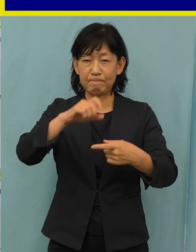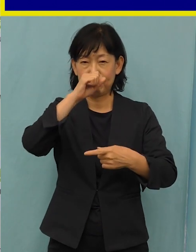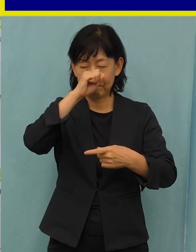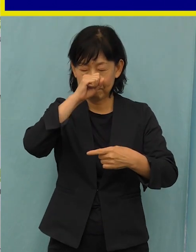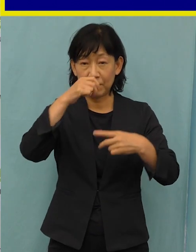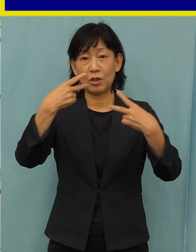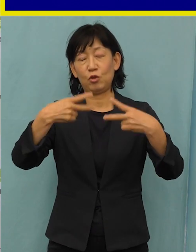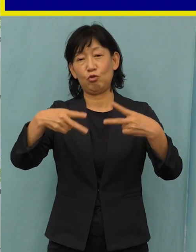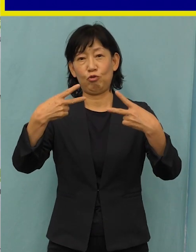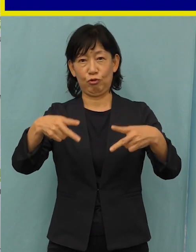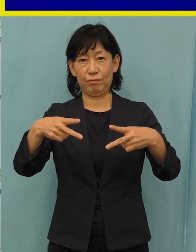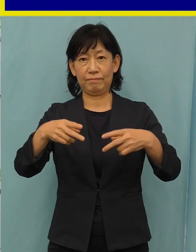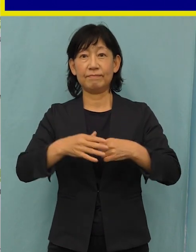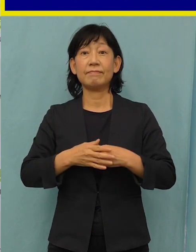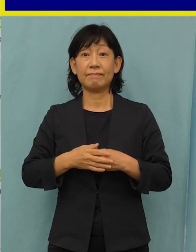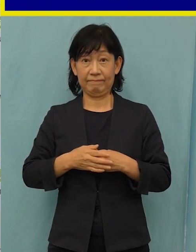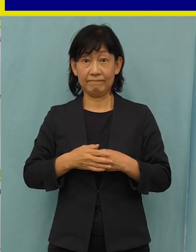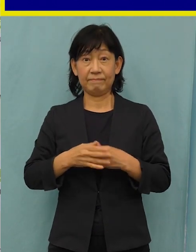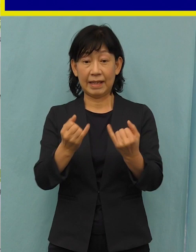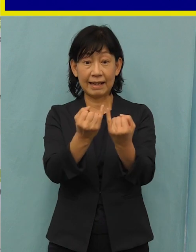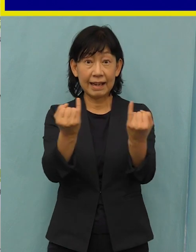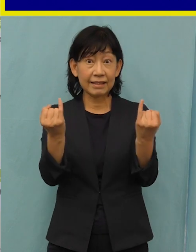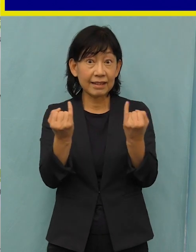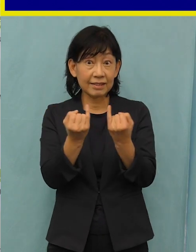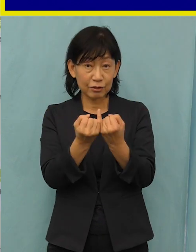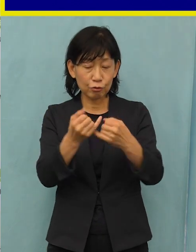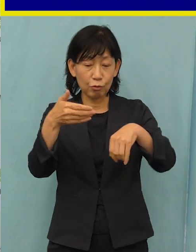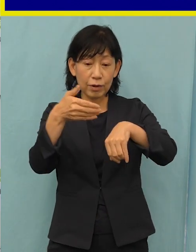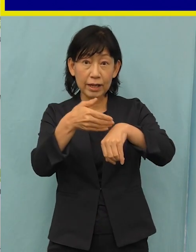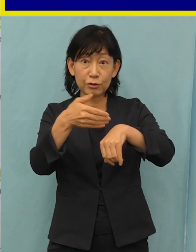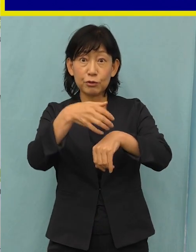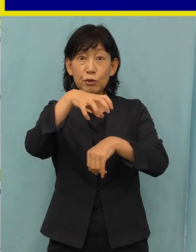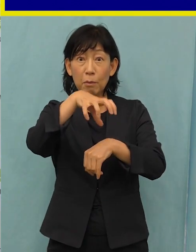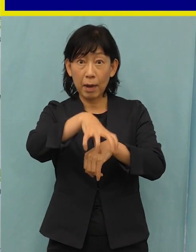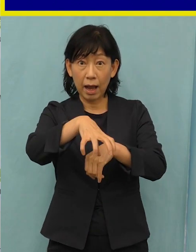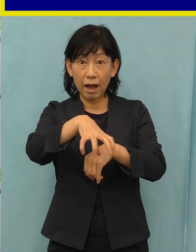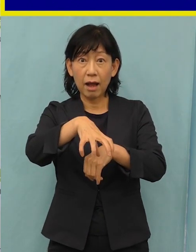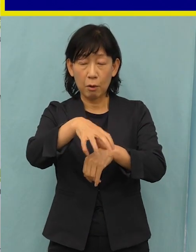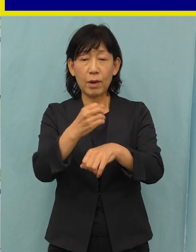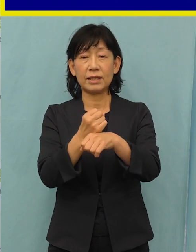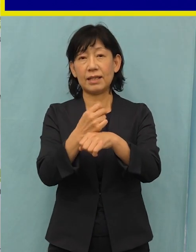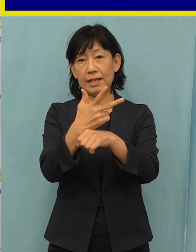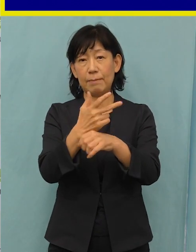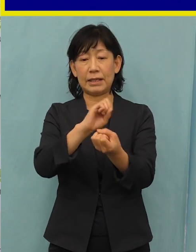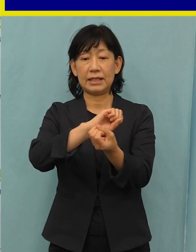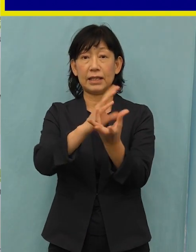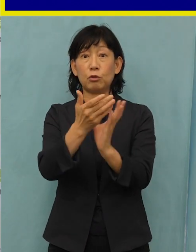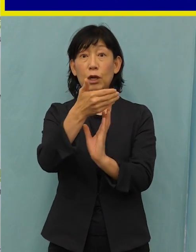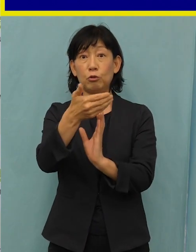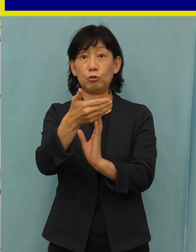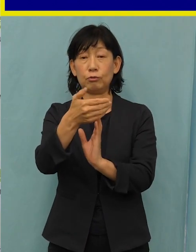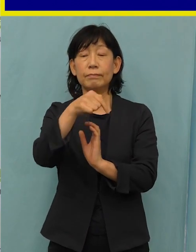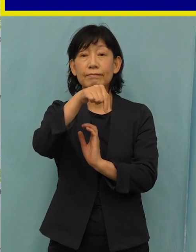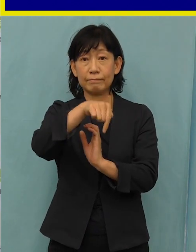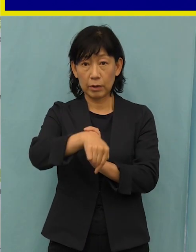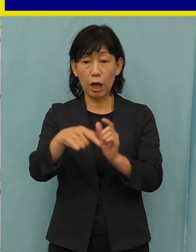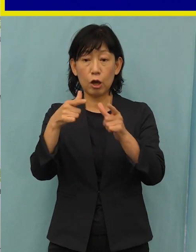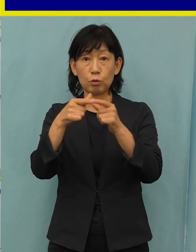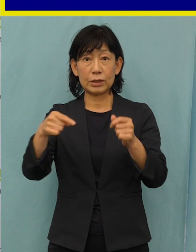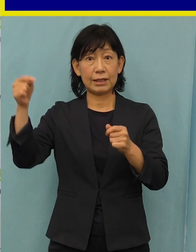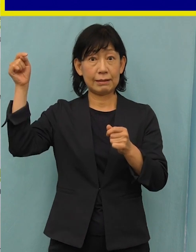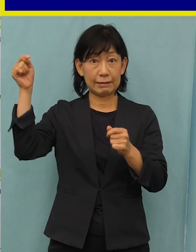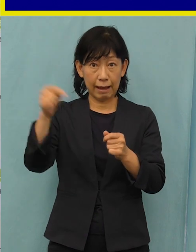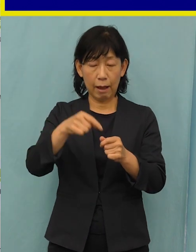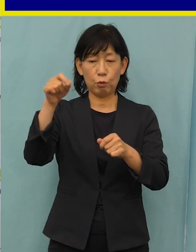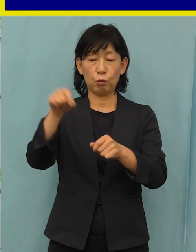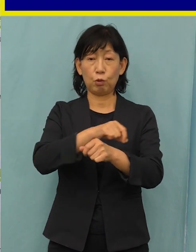。浦和レッズレディースが練習を行うさいたま市桜区には、国指定